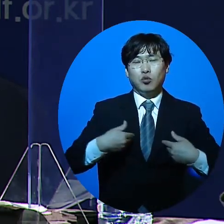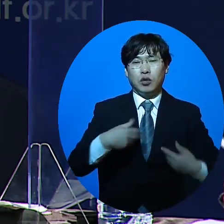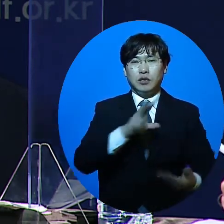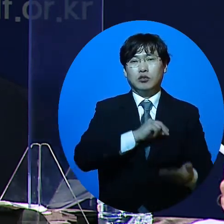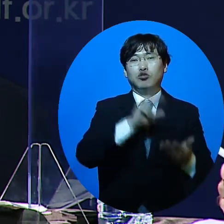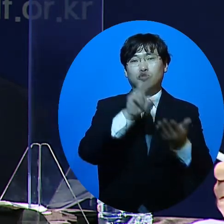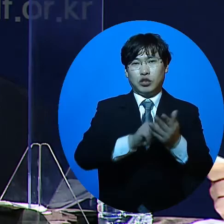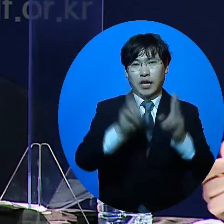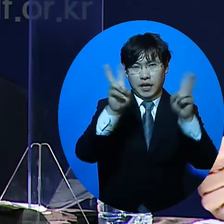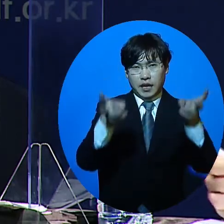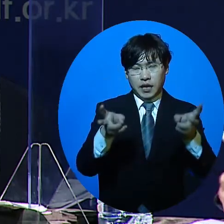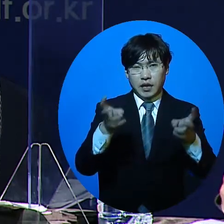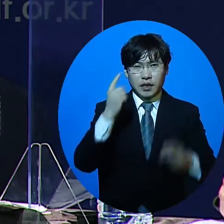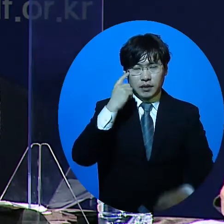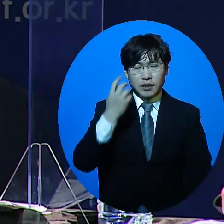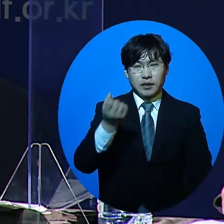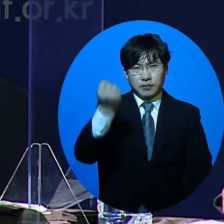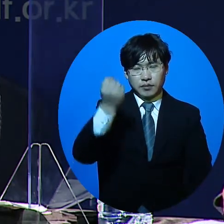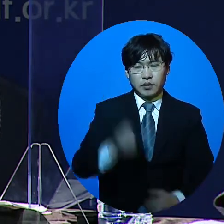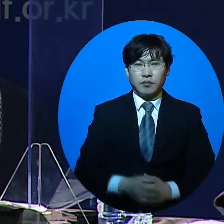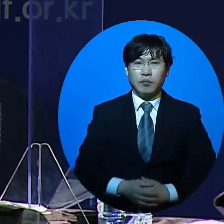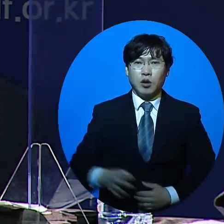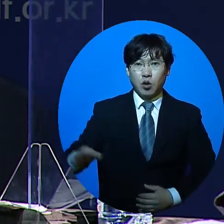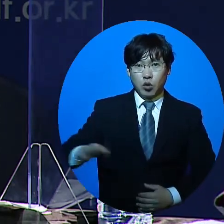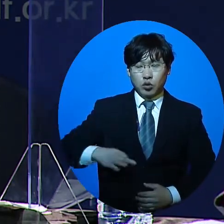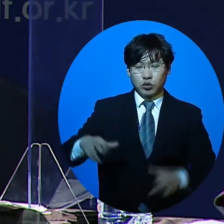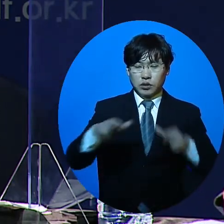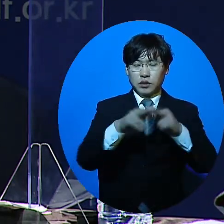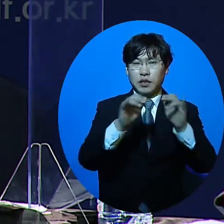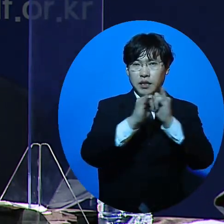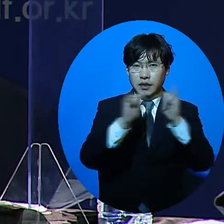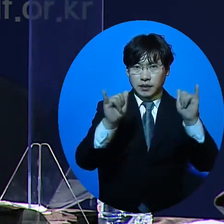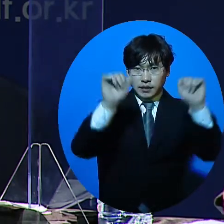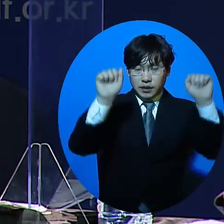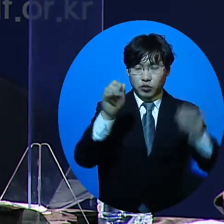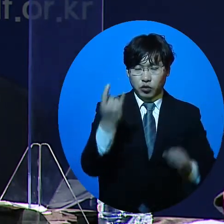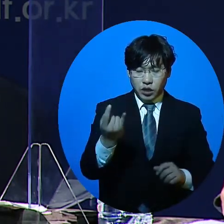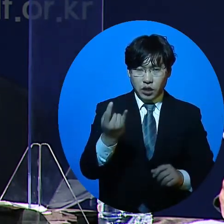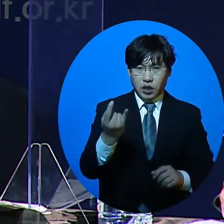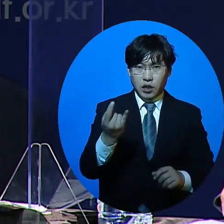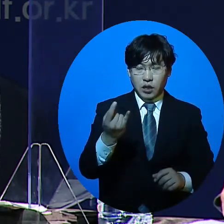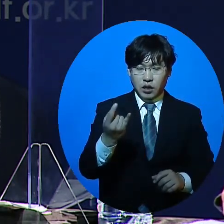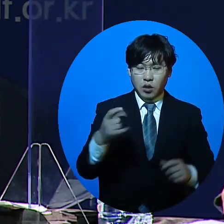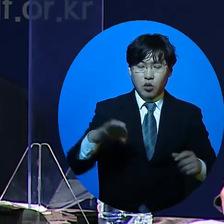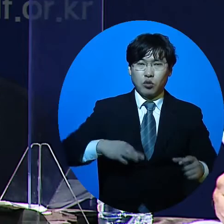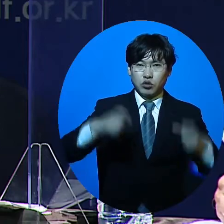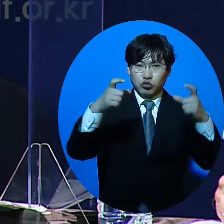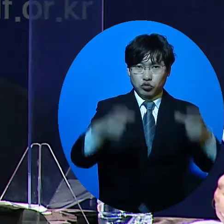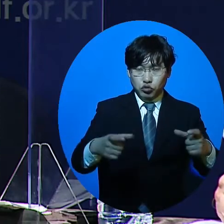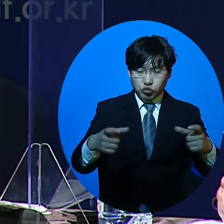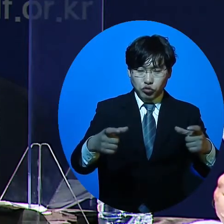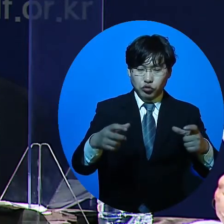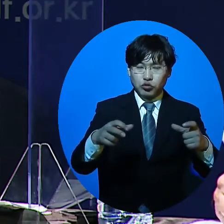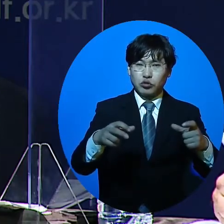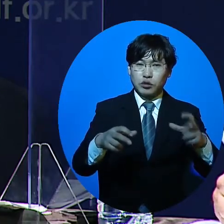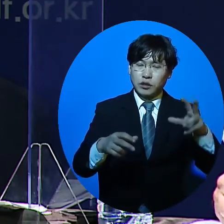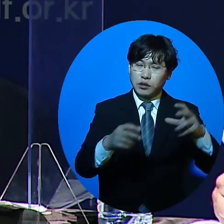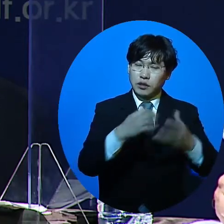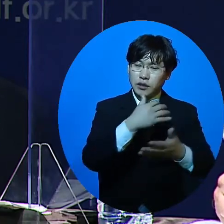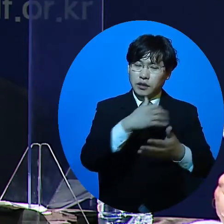합니다. 저희 원주시 장애인 체육회만 해도 35만이 넘는 인구